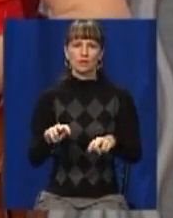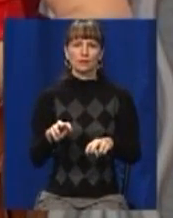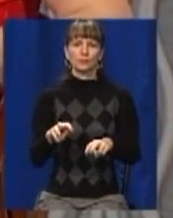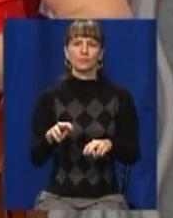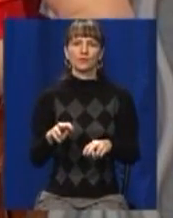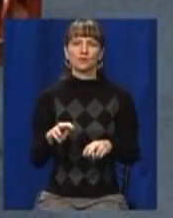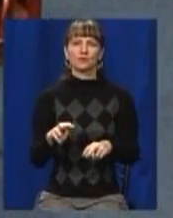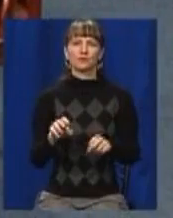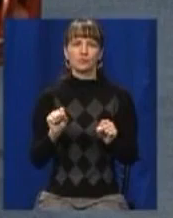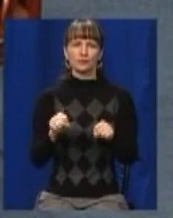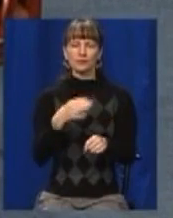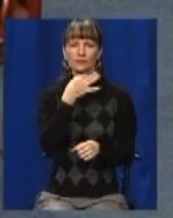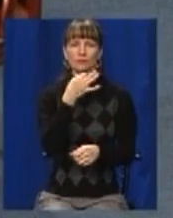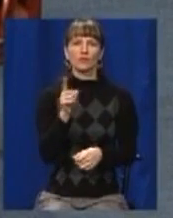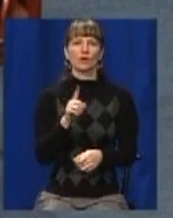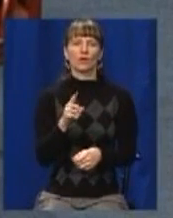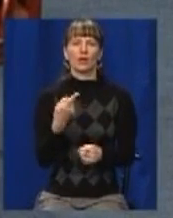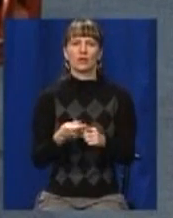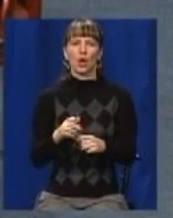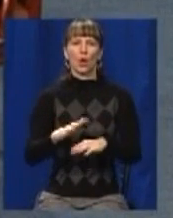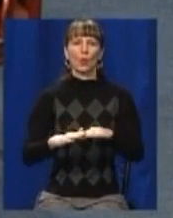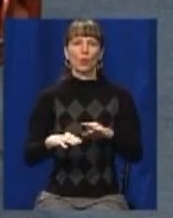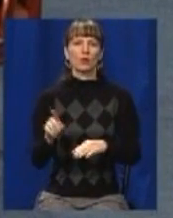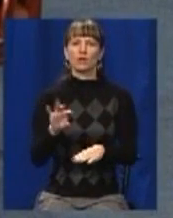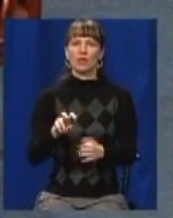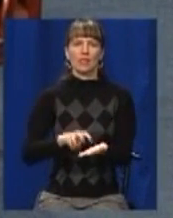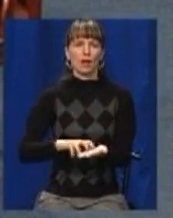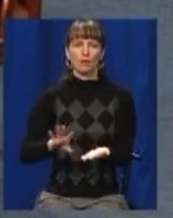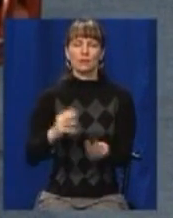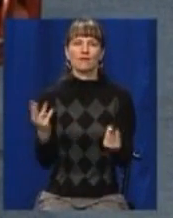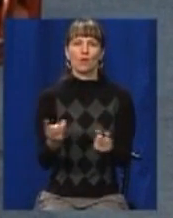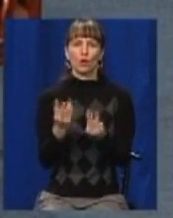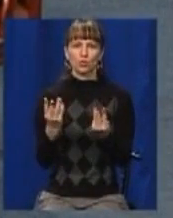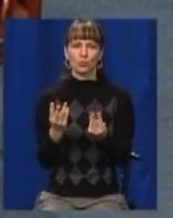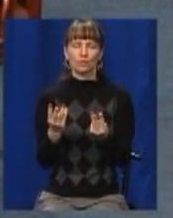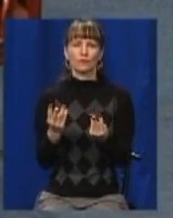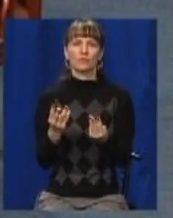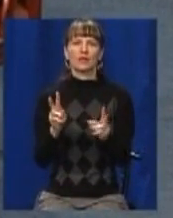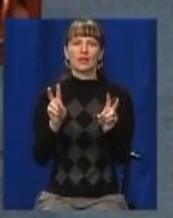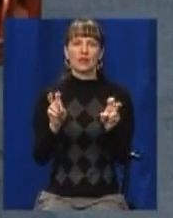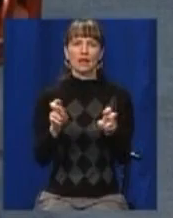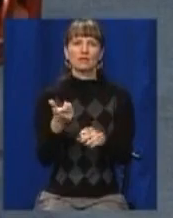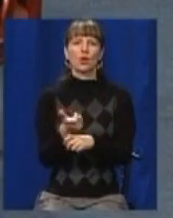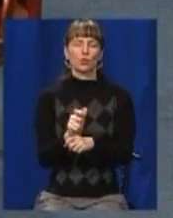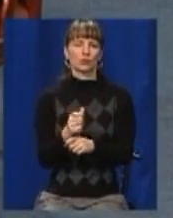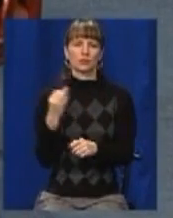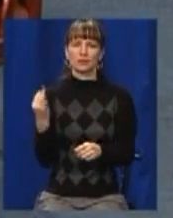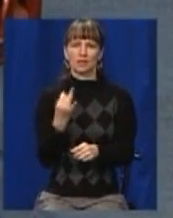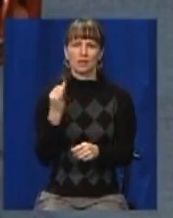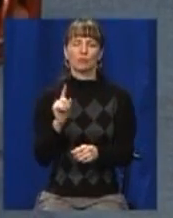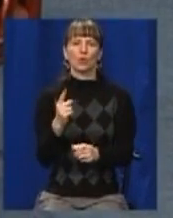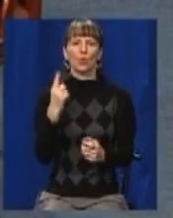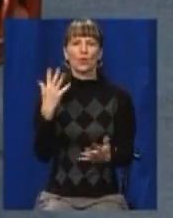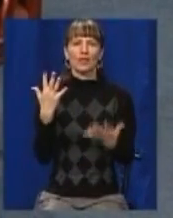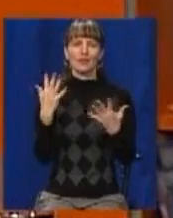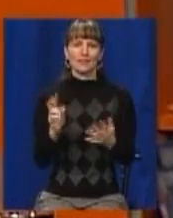от він називається, да, можна сказати про нього, що це рука, що не боїться вогню. В принципі, як на мене, назва навіть дуже інтригуюча, тому що уяви